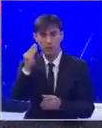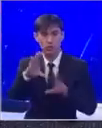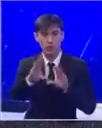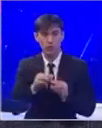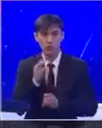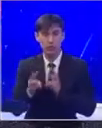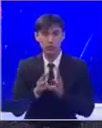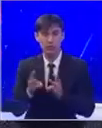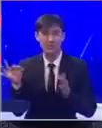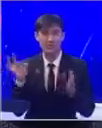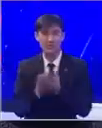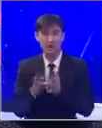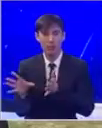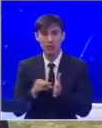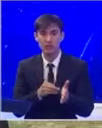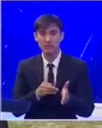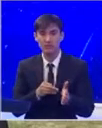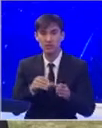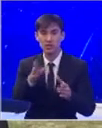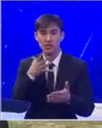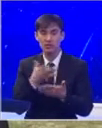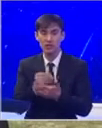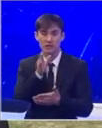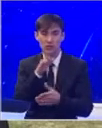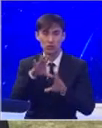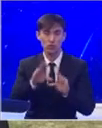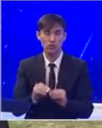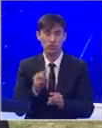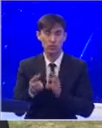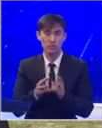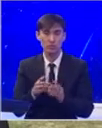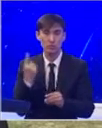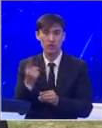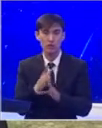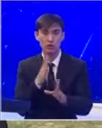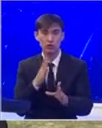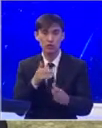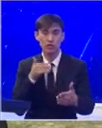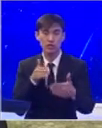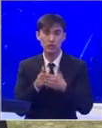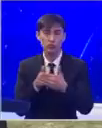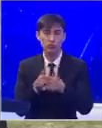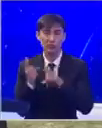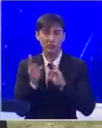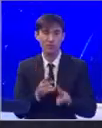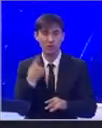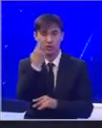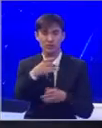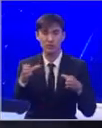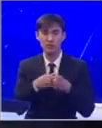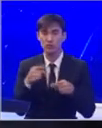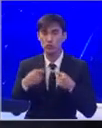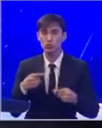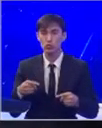целью оперативного своевременного их тушения и в первую очередь недопущение травмирования личного состава и других